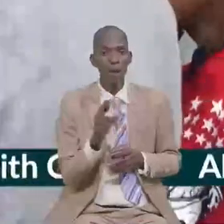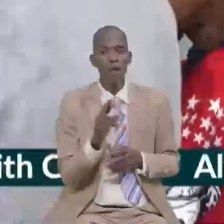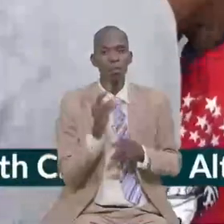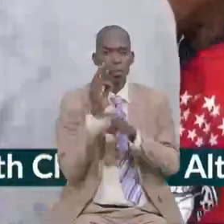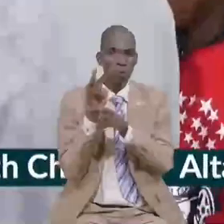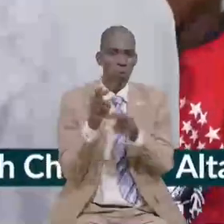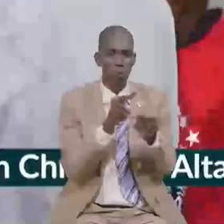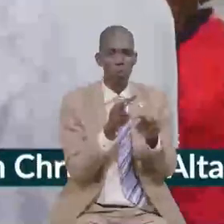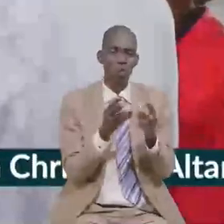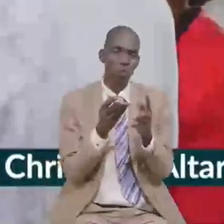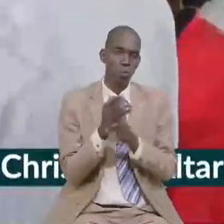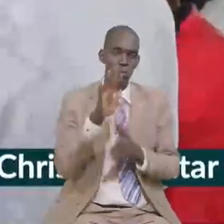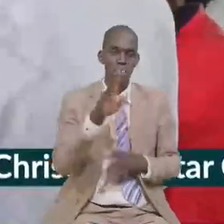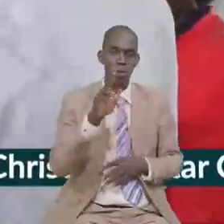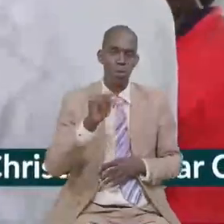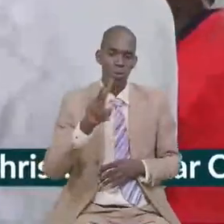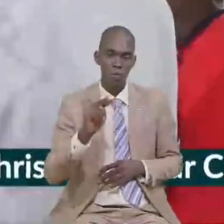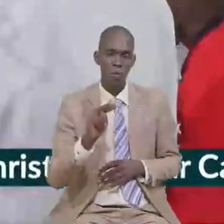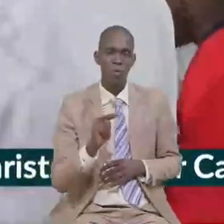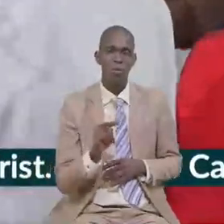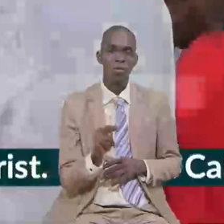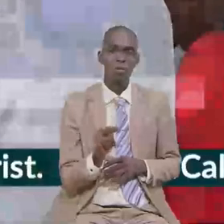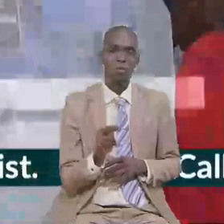si vous êtes à la radio, à la télé.